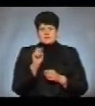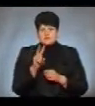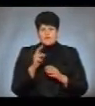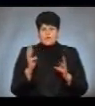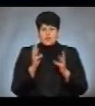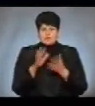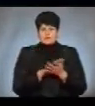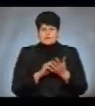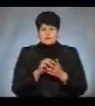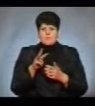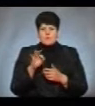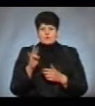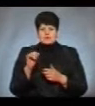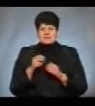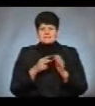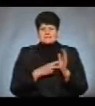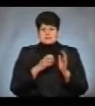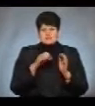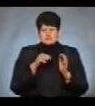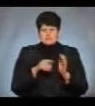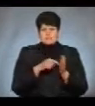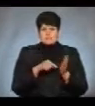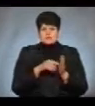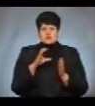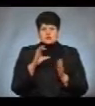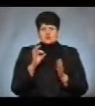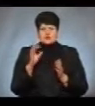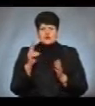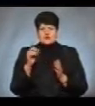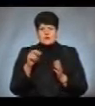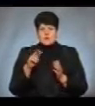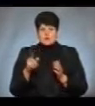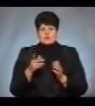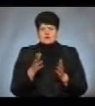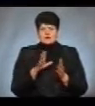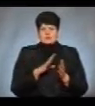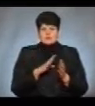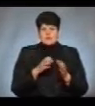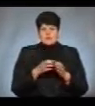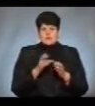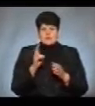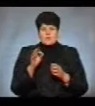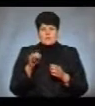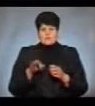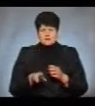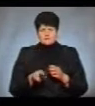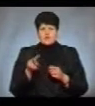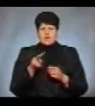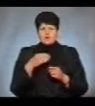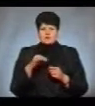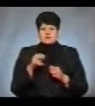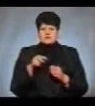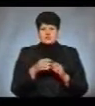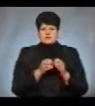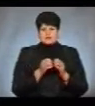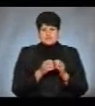вогонь знищив монастир 17-го століття у місті Сокаль, у якому розміщувалась колонія. Лютий 2010-го